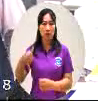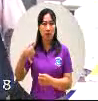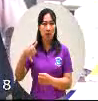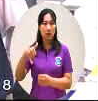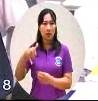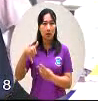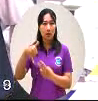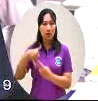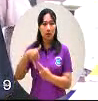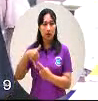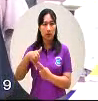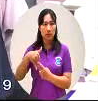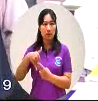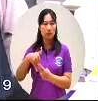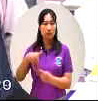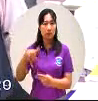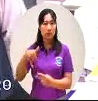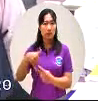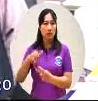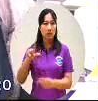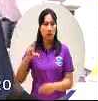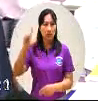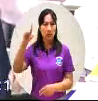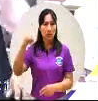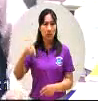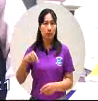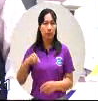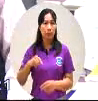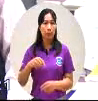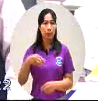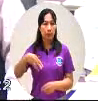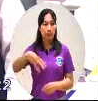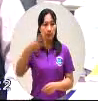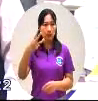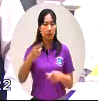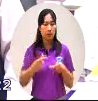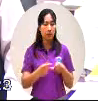凉亭上方呢还有300公尺啊，